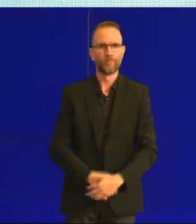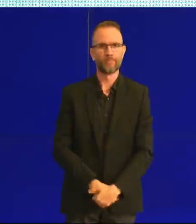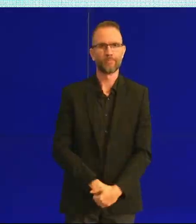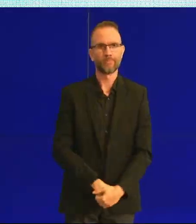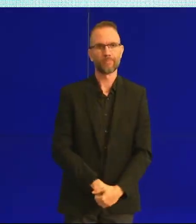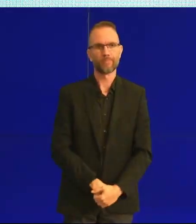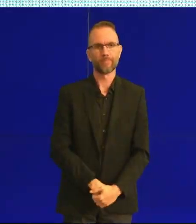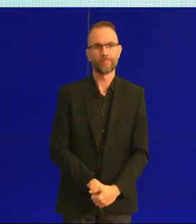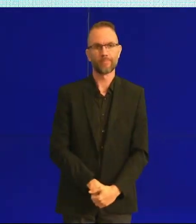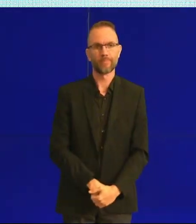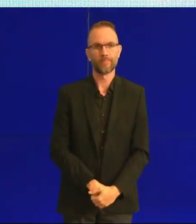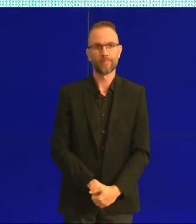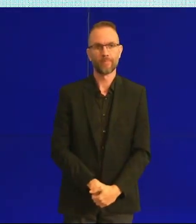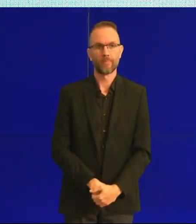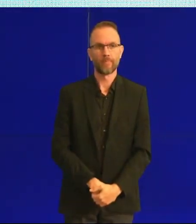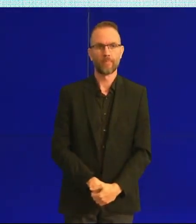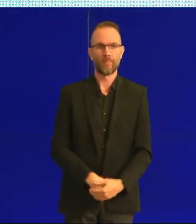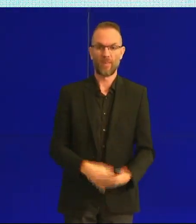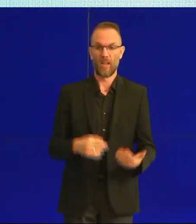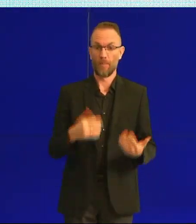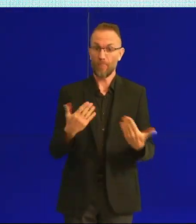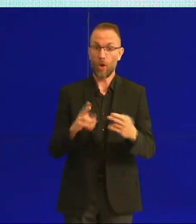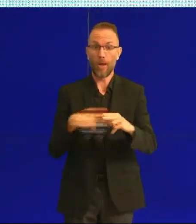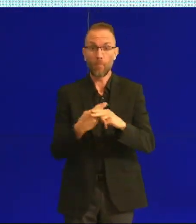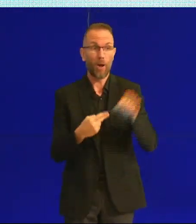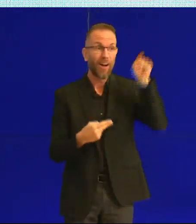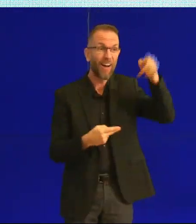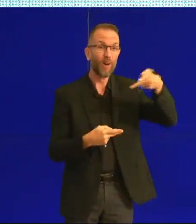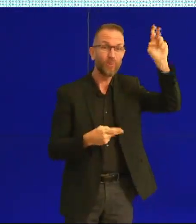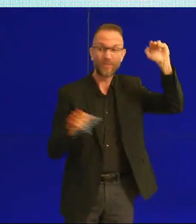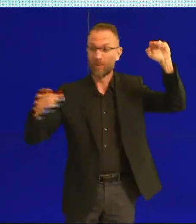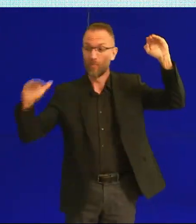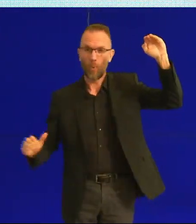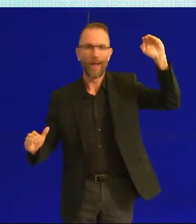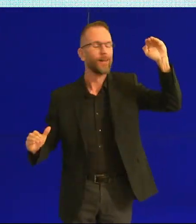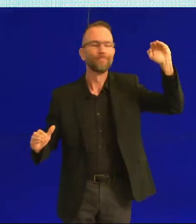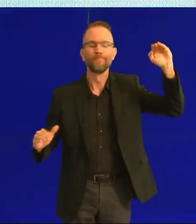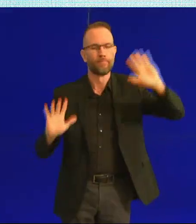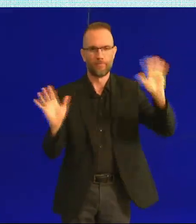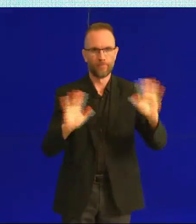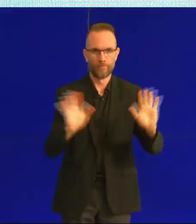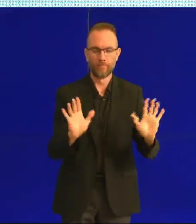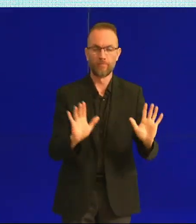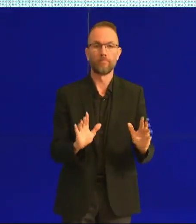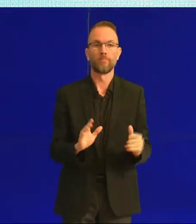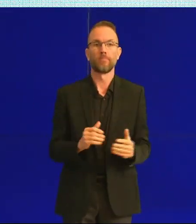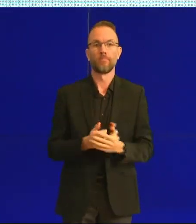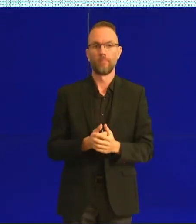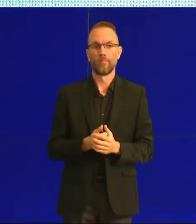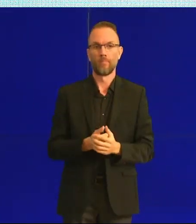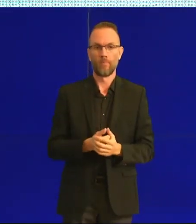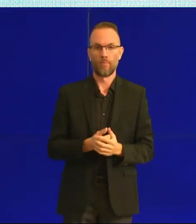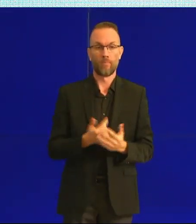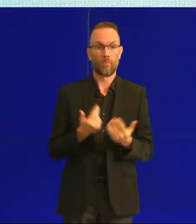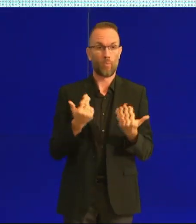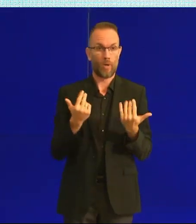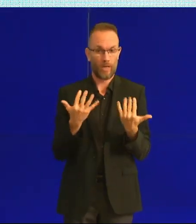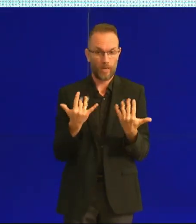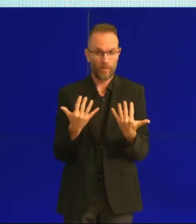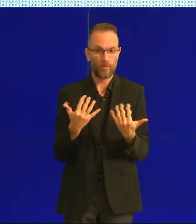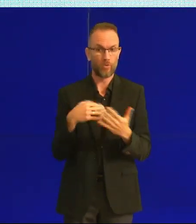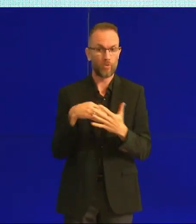conclusions il faut savoir que le système de rapportage comme vous le savez des décès dans les maisons de repos peut prendre du temps et donc